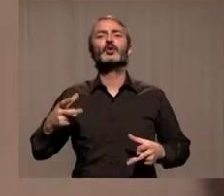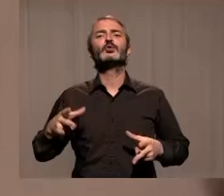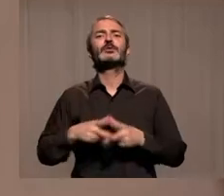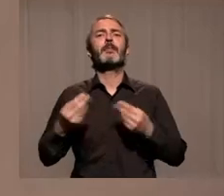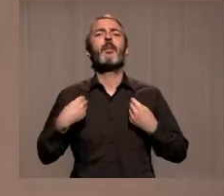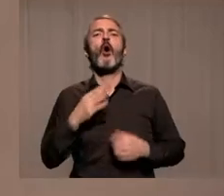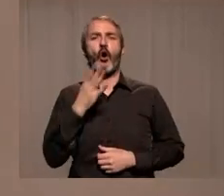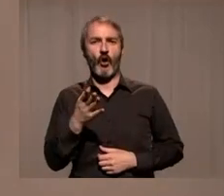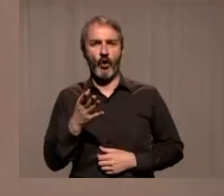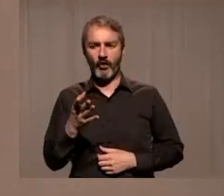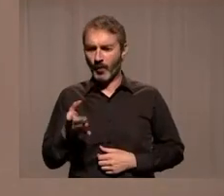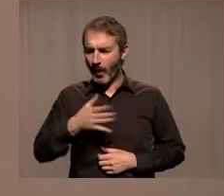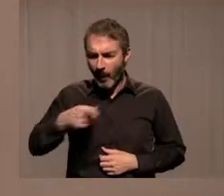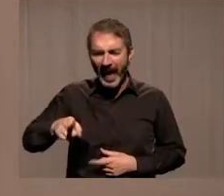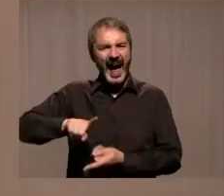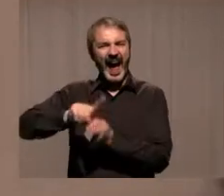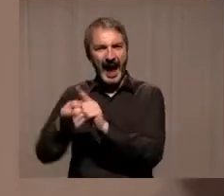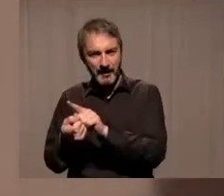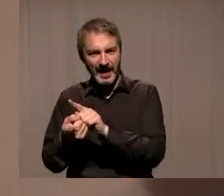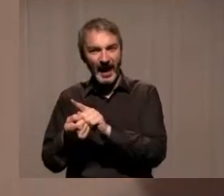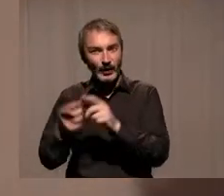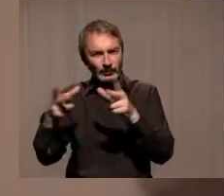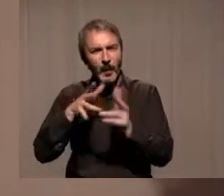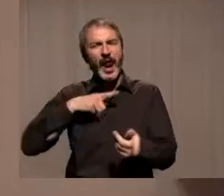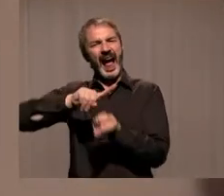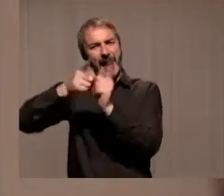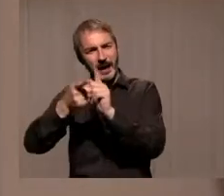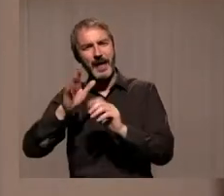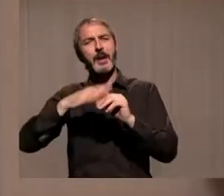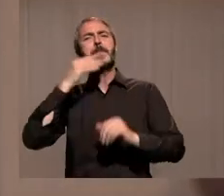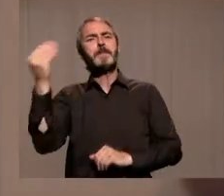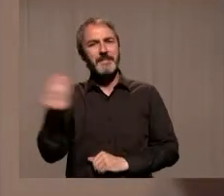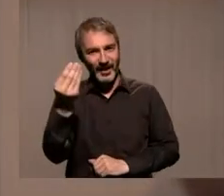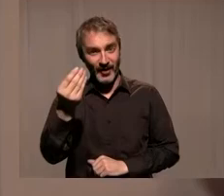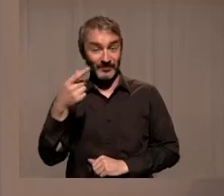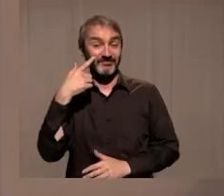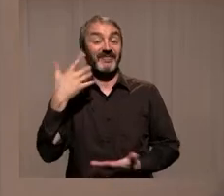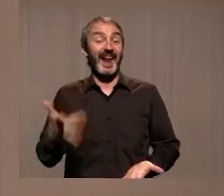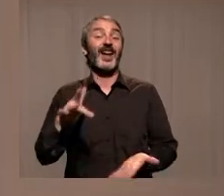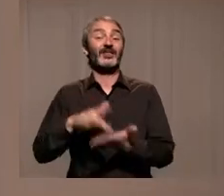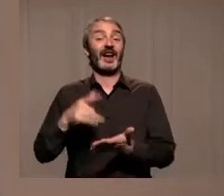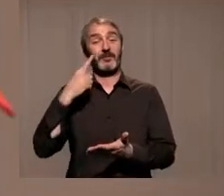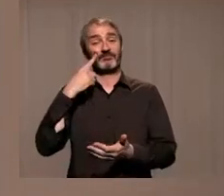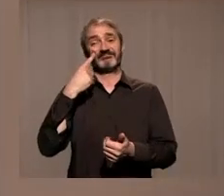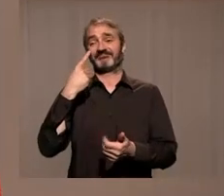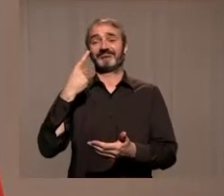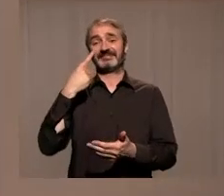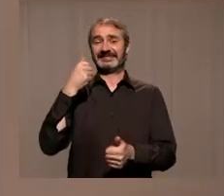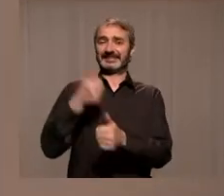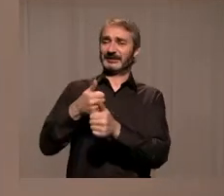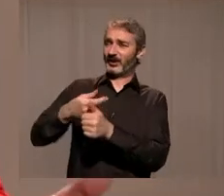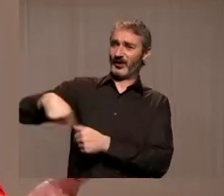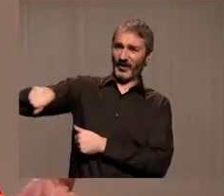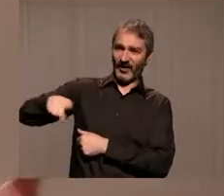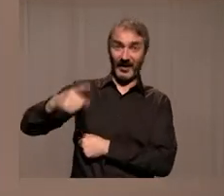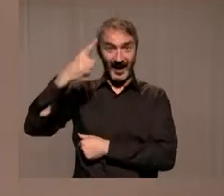volen canviar, de que volen millorar. Ara sentíem el testimoni d'algun professor que deia recordeu que tenim